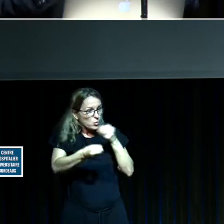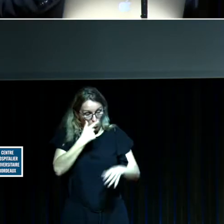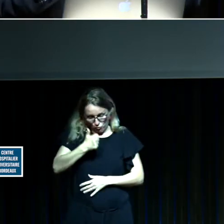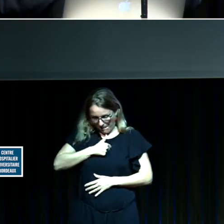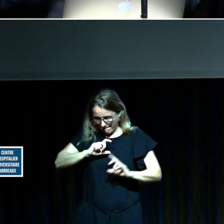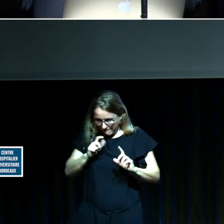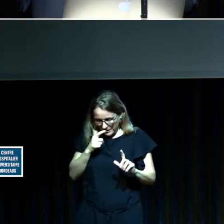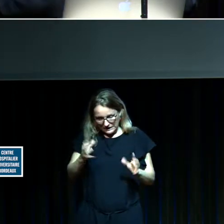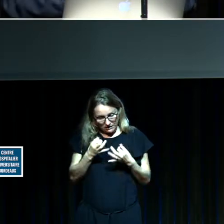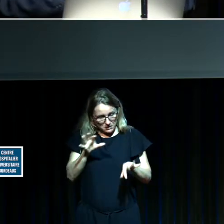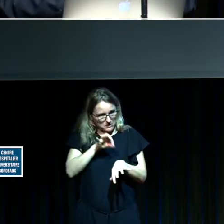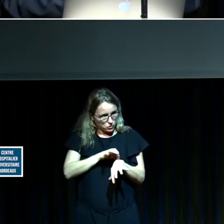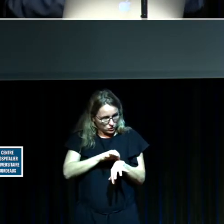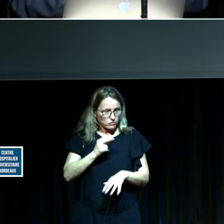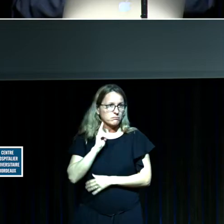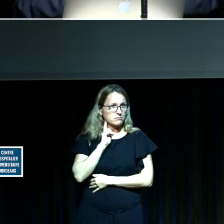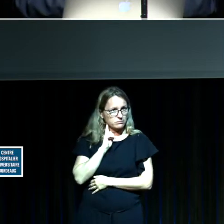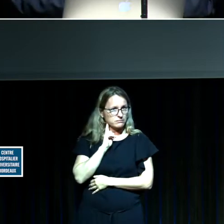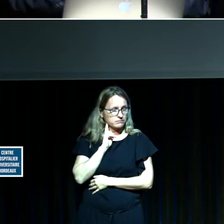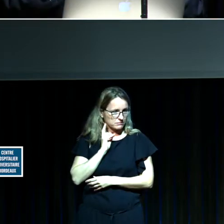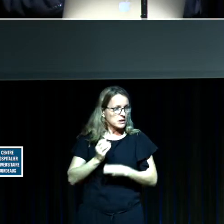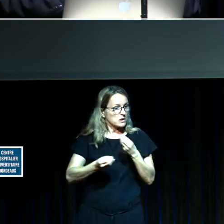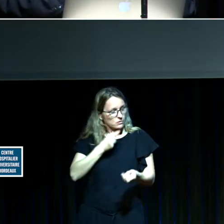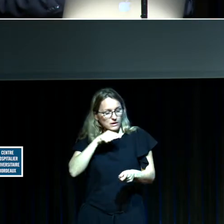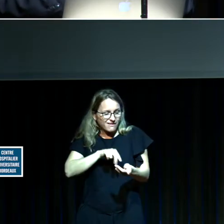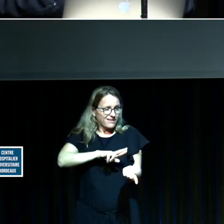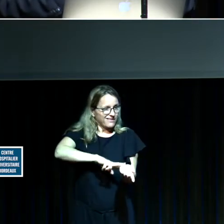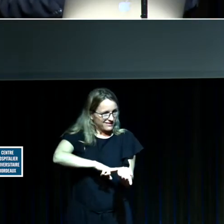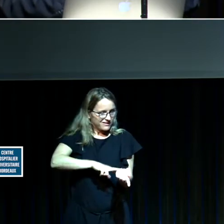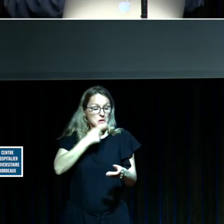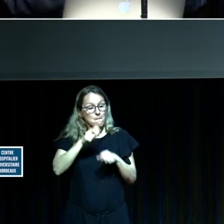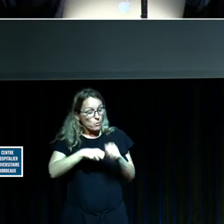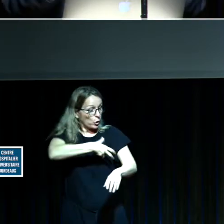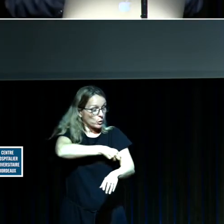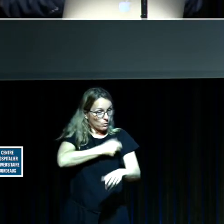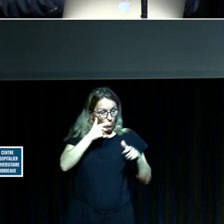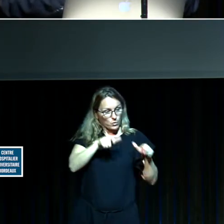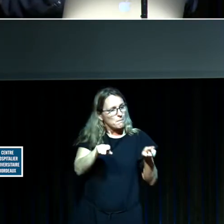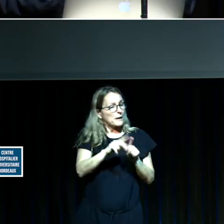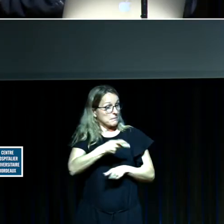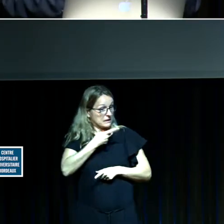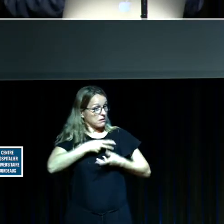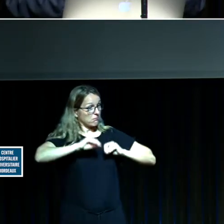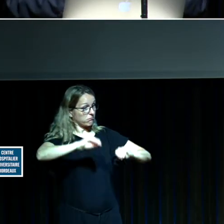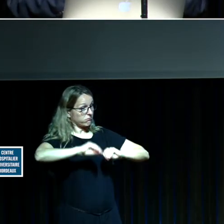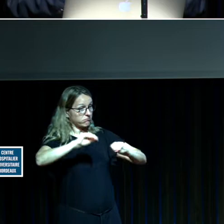tranquillement, 10 minutes assis, 3 mesures successives. Contrôler son pouls, apprendre à le faire avec un médecin ou un professionnel de santé.